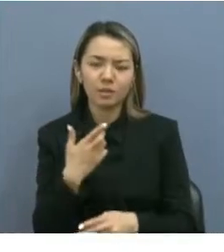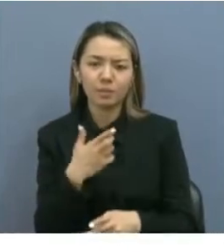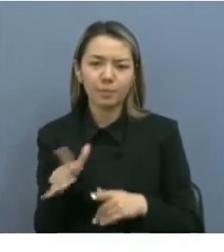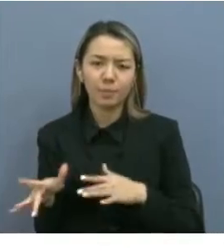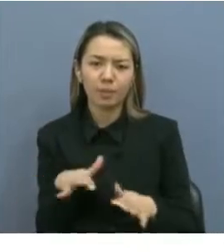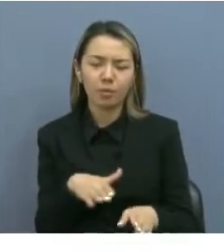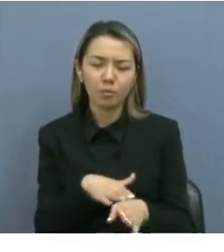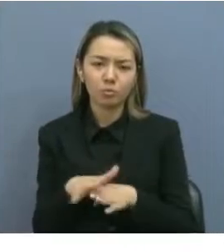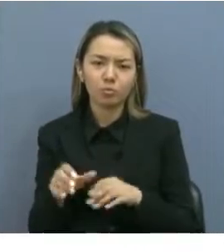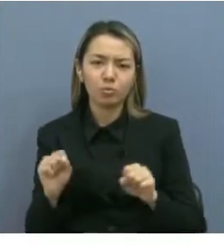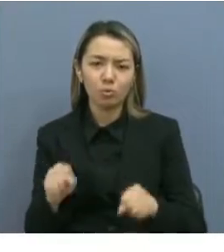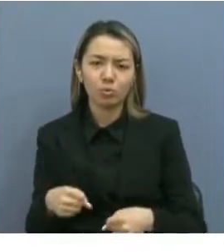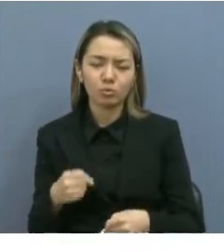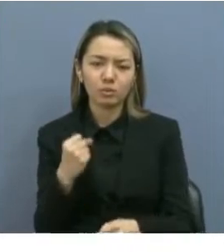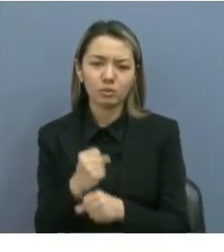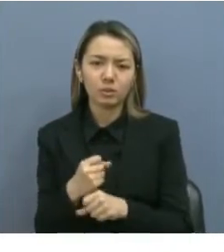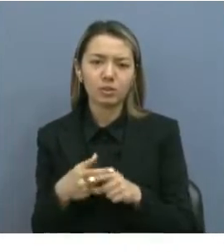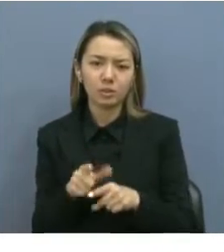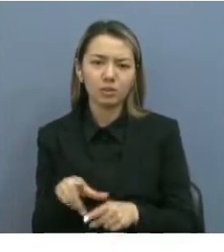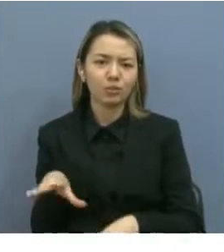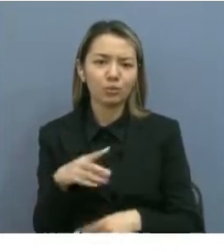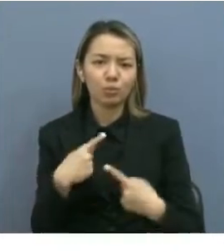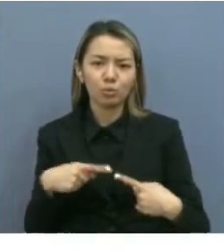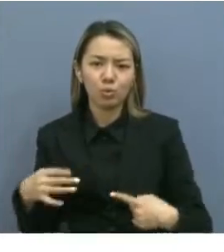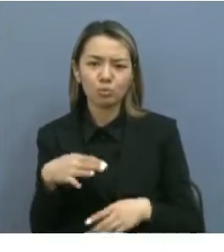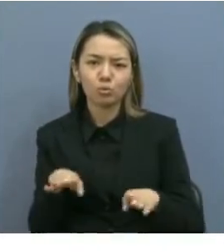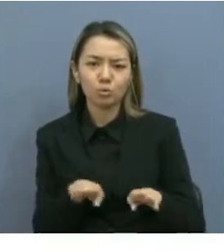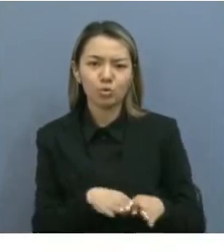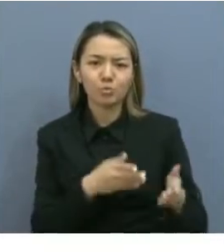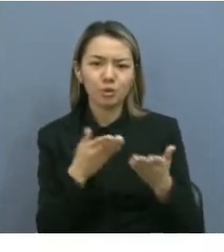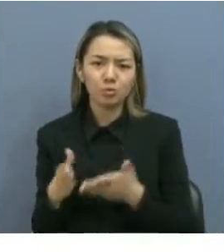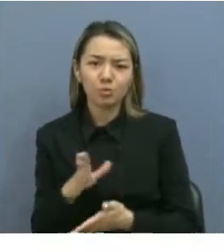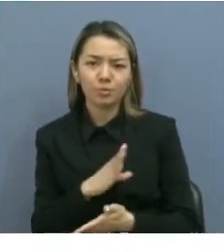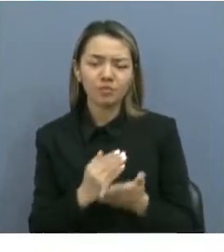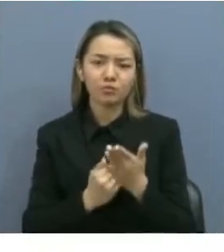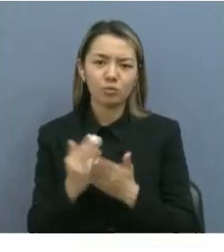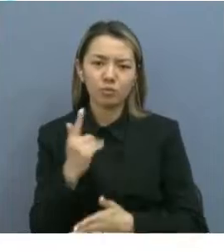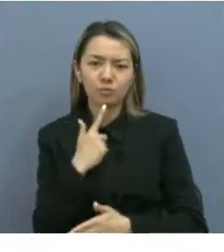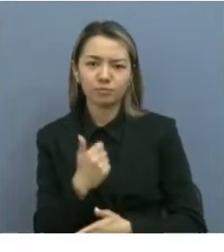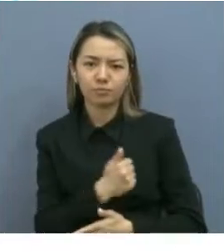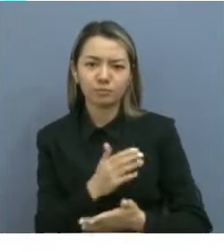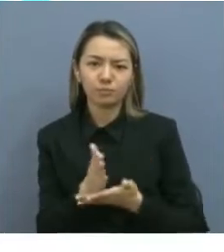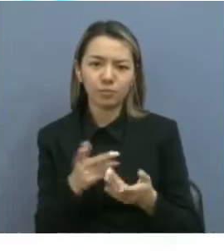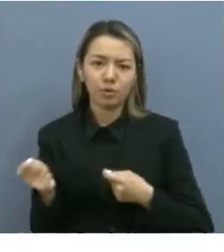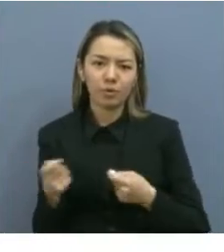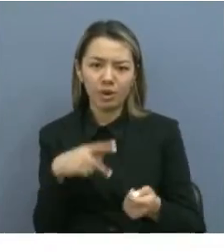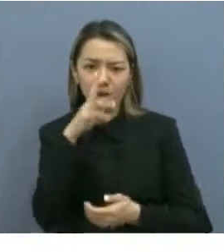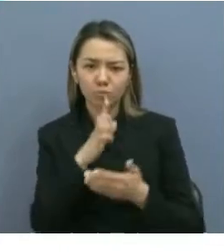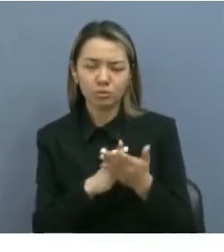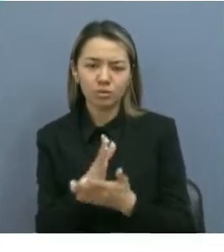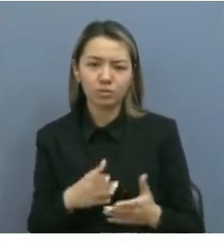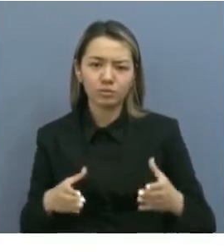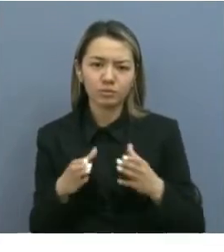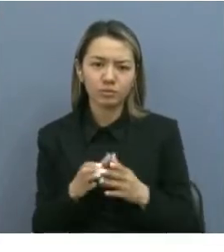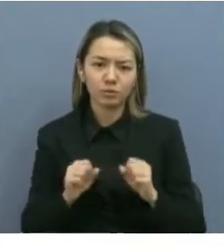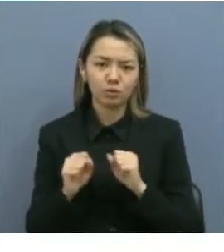шараларды толықтай орындап жатыр. Оның біраз бөлігі басқа аймақтарда жұмылдырылған. Елдің жоғарғы әскери саяси басшылығы мемлекеттің қорғаныс